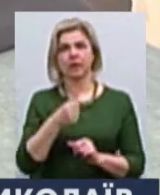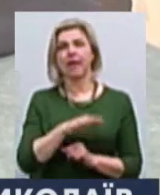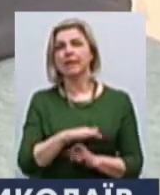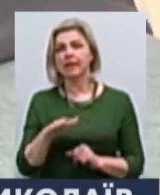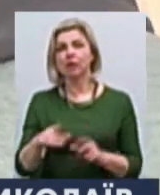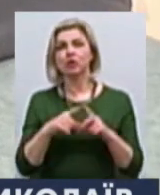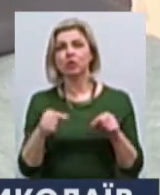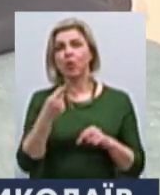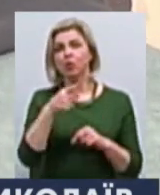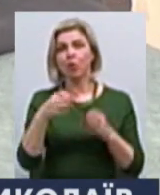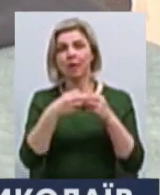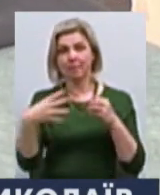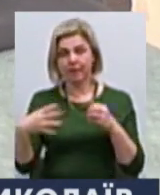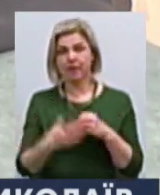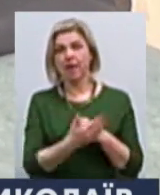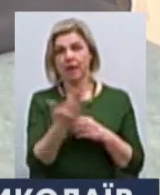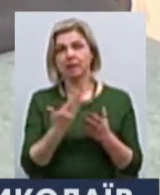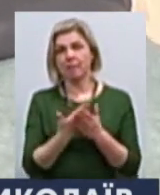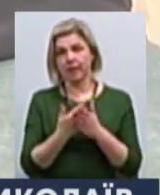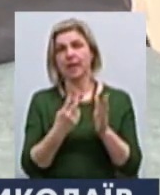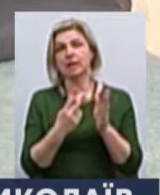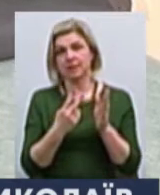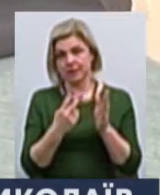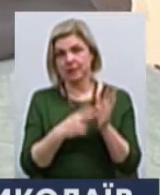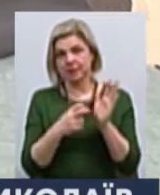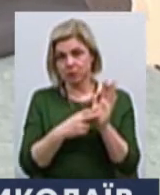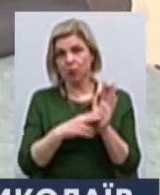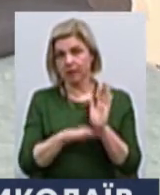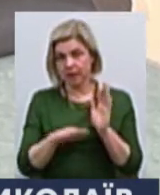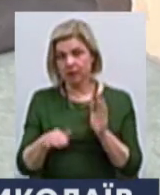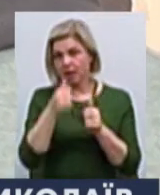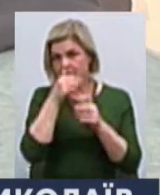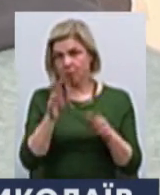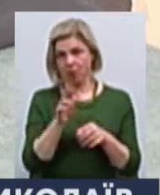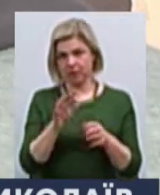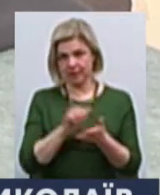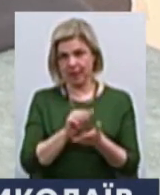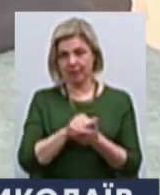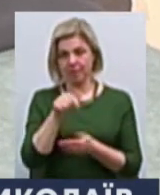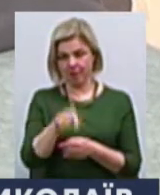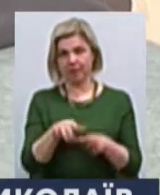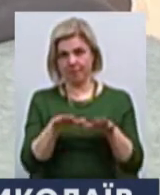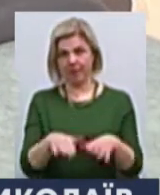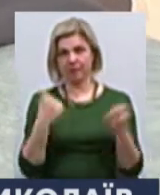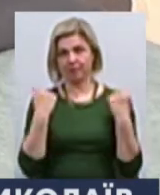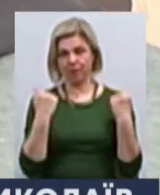школи номер 15, а їх біля 700, не можуть займатися на цьому майданчику. Я вважаю, що